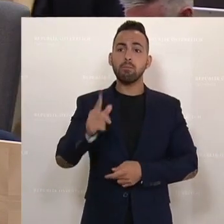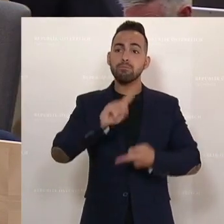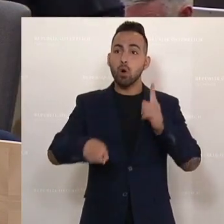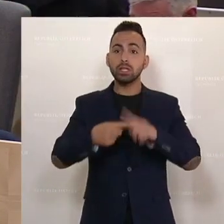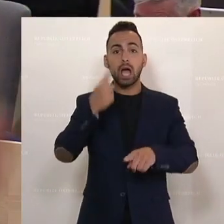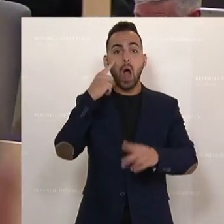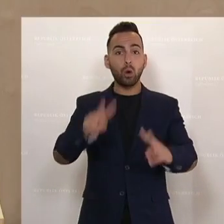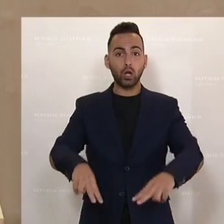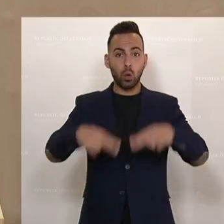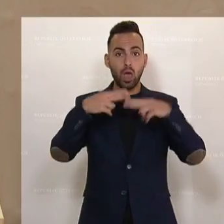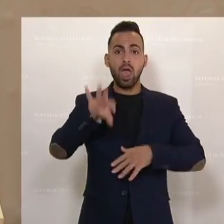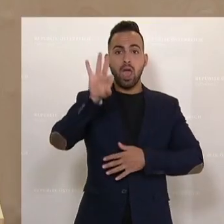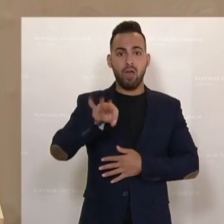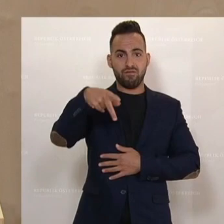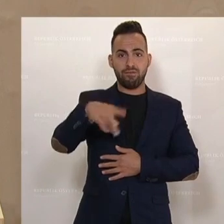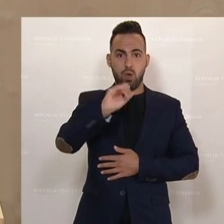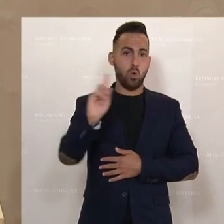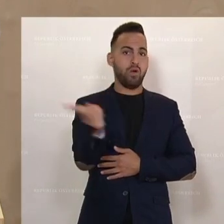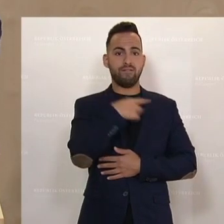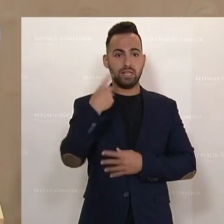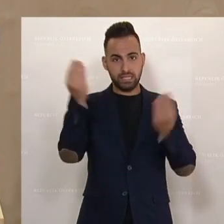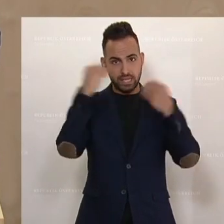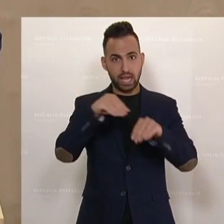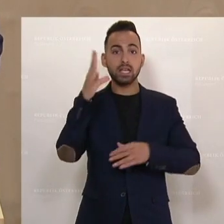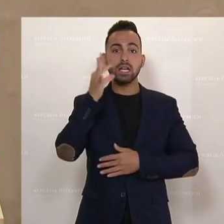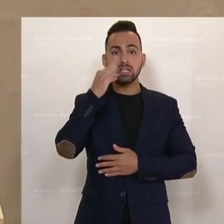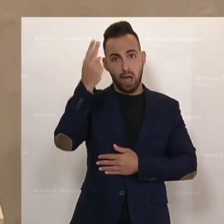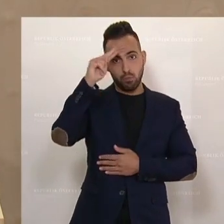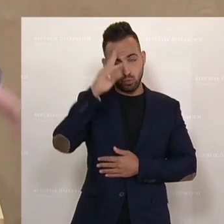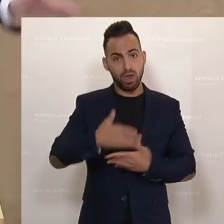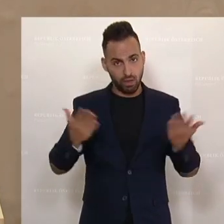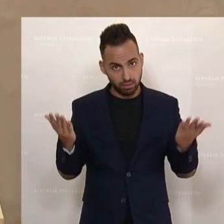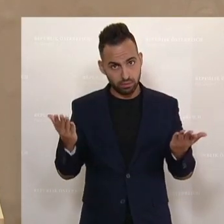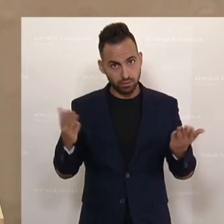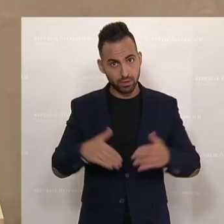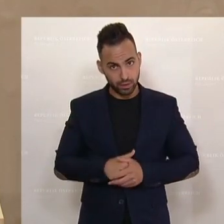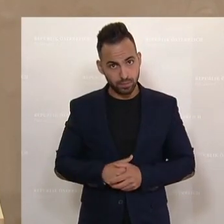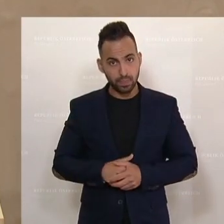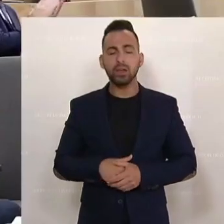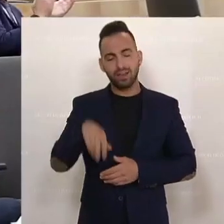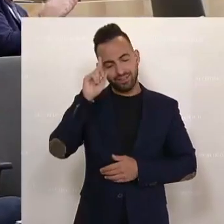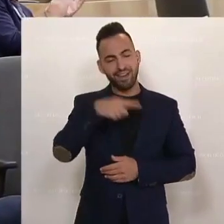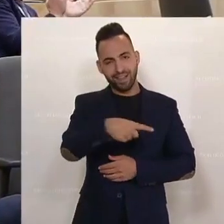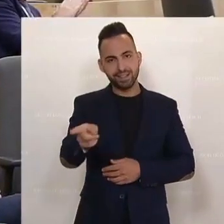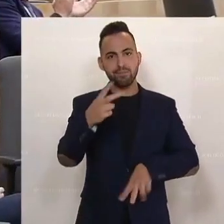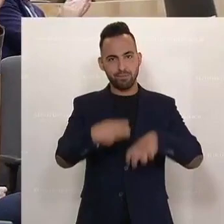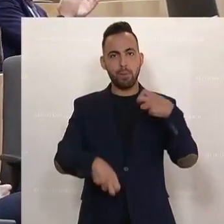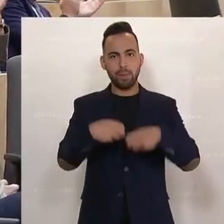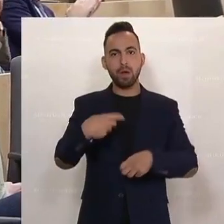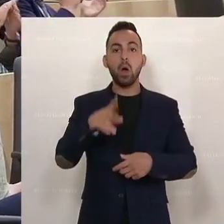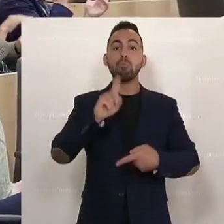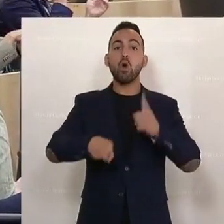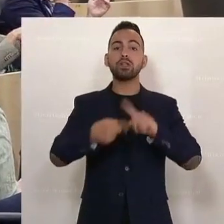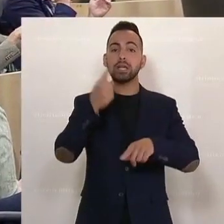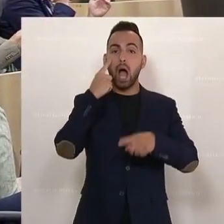das ist die Freiheitliche Partei, sehr geehrte Damen und Herren. Und ich weiß, dass Sie ein Problem damit haben, Politik auf